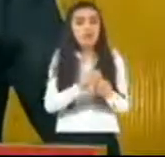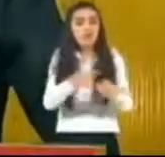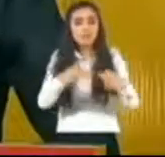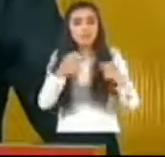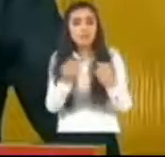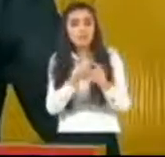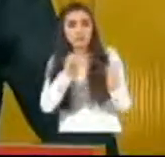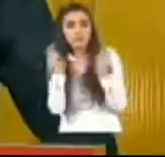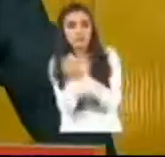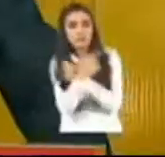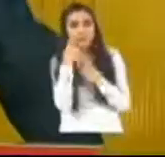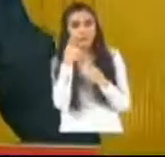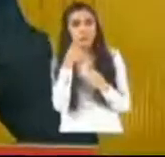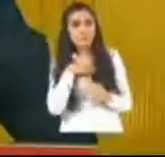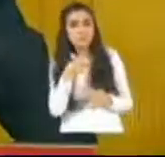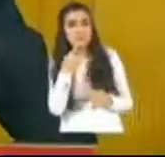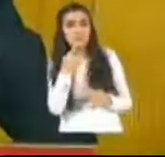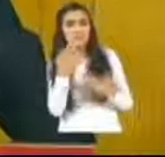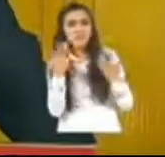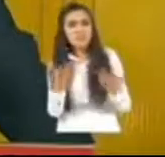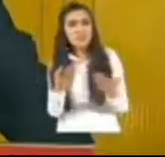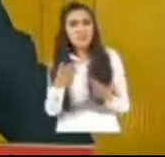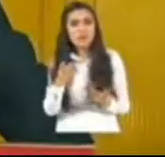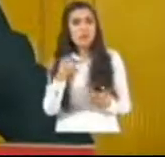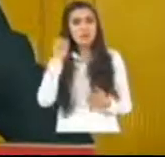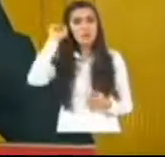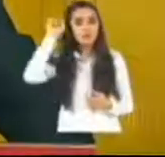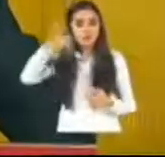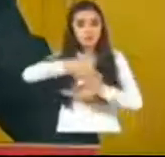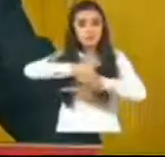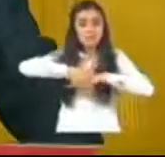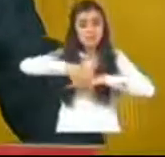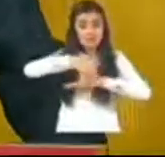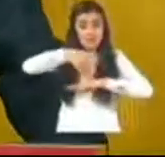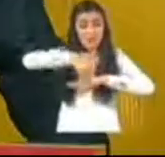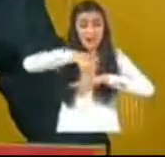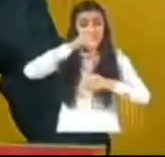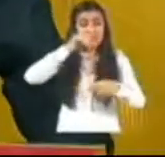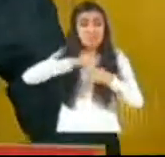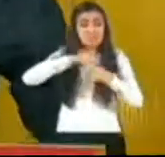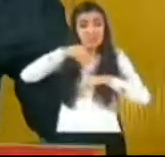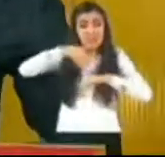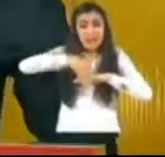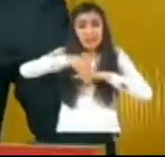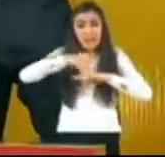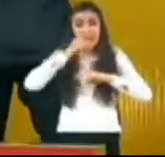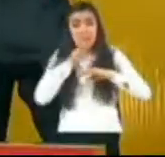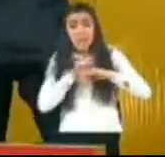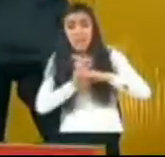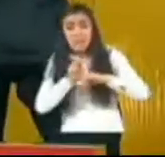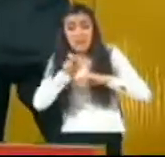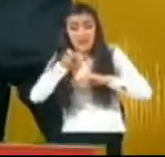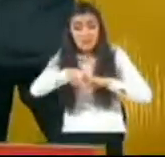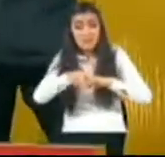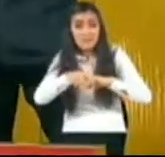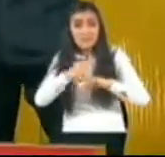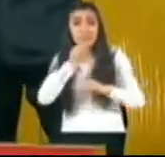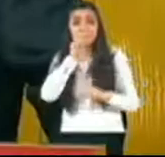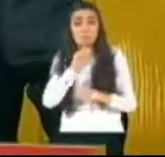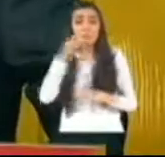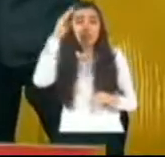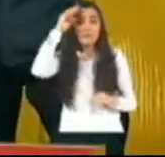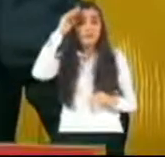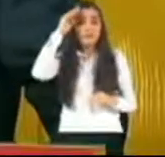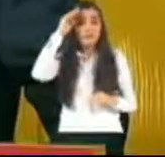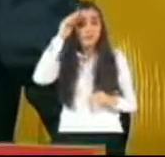dönüşmüştür. Diyebiliriz ki caniler sınırlarımızın hemen dibinde talimden geçirilmekte, sözde